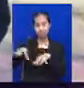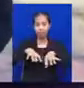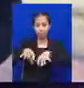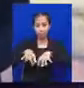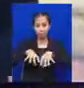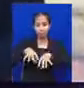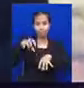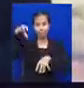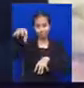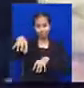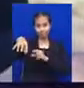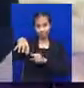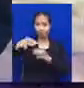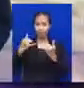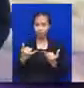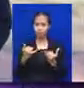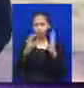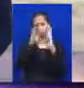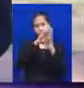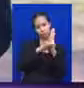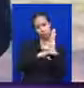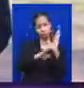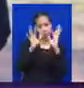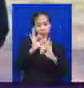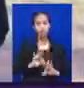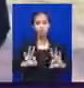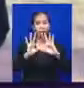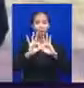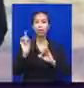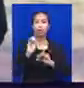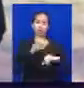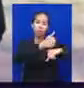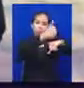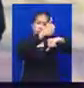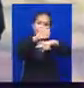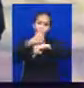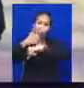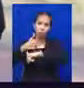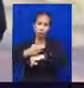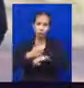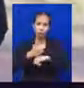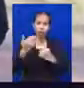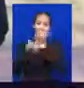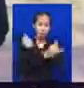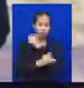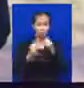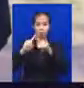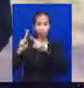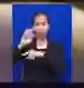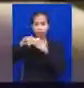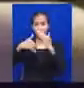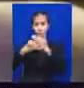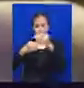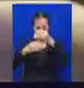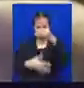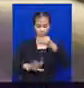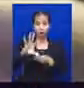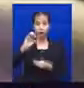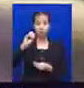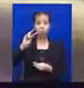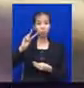การประชุมครั้งนี้เนี่ยมีกำหนดการครั้งสำคัญที่ผู้นำประเทศทั้งหมด52ประเทศที่ตอบรับเข้าร่วมประชุมใน